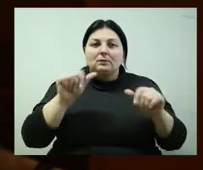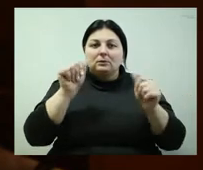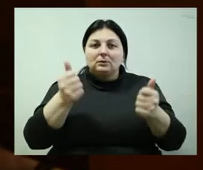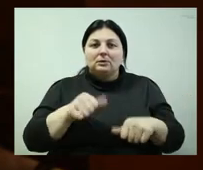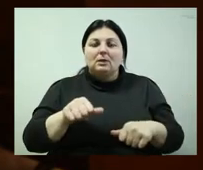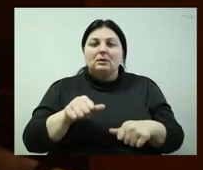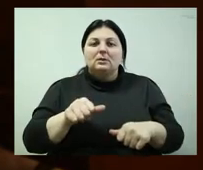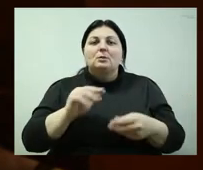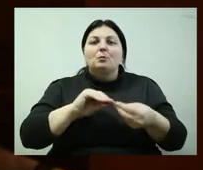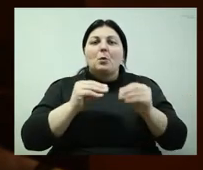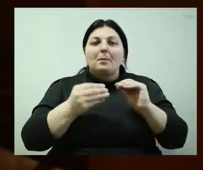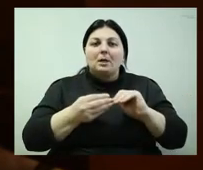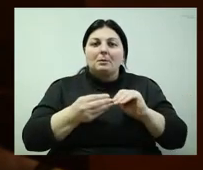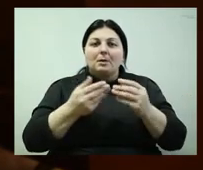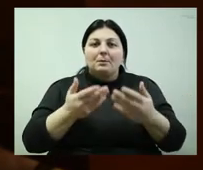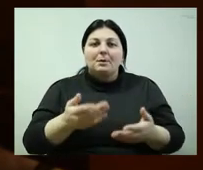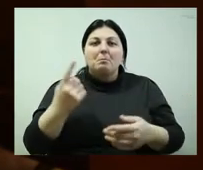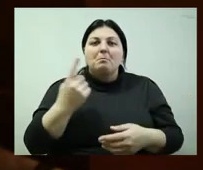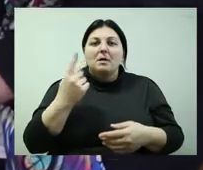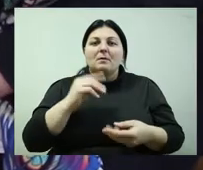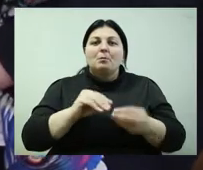სანაპირო ზოლში, კერძოდ საქართველოს